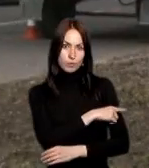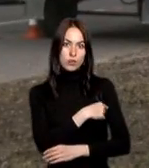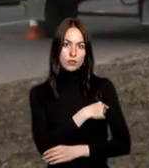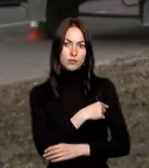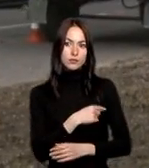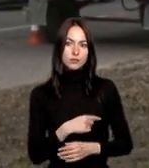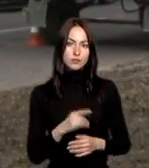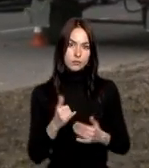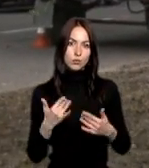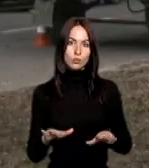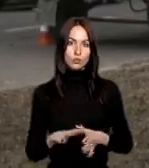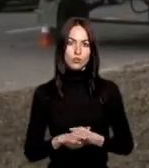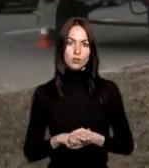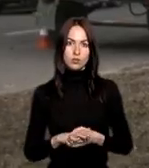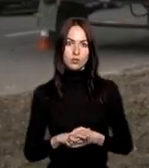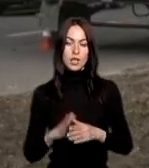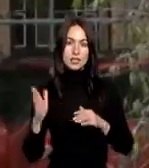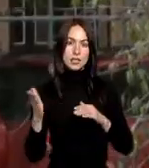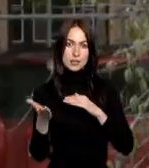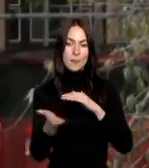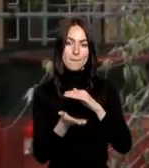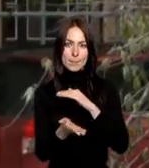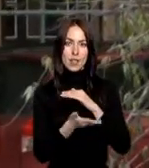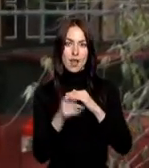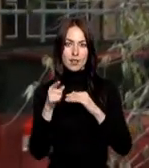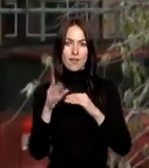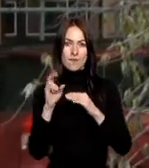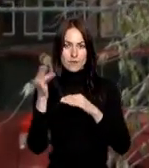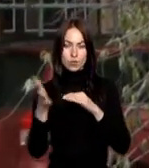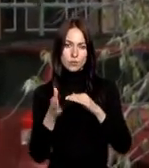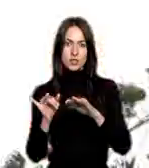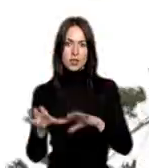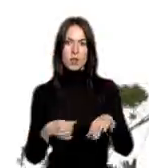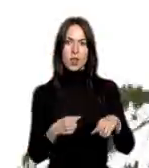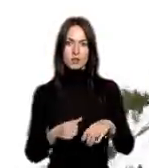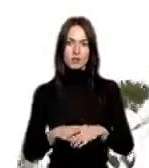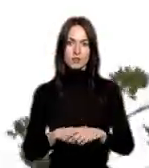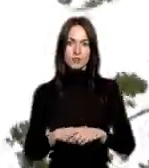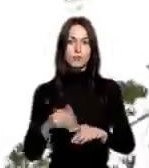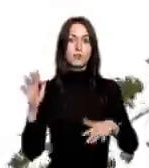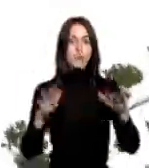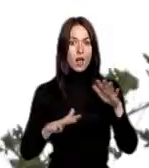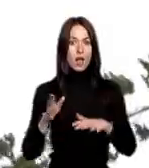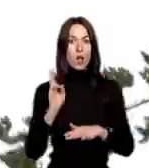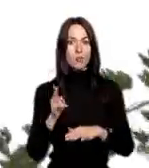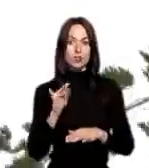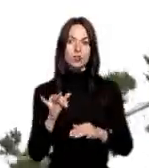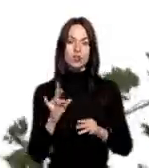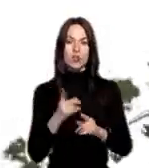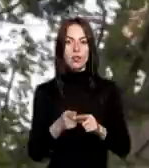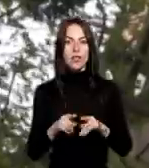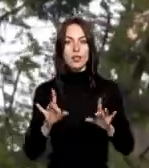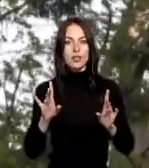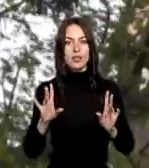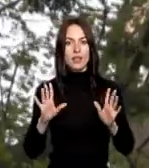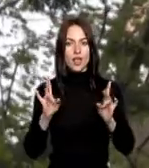все. Спіляли, де цю ветку розпіляли і забрали. Халатність комунальників чи нещасний випадок. У